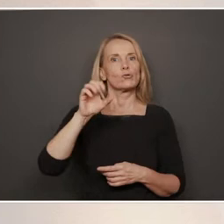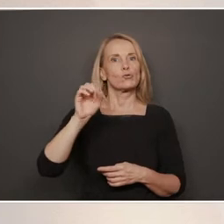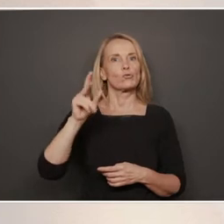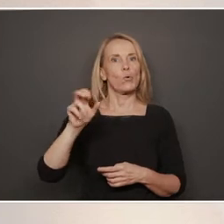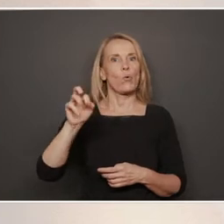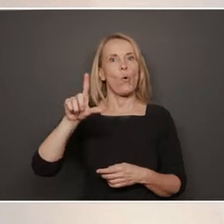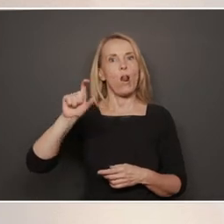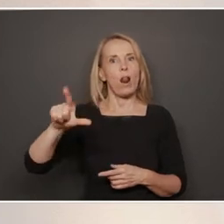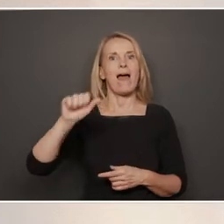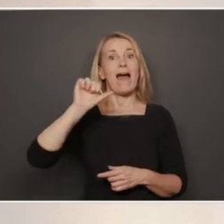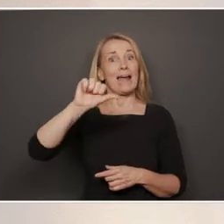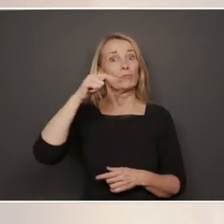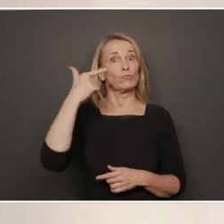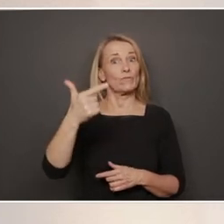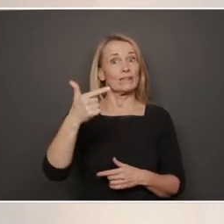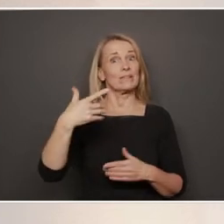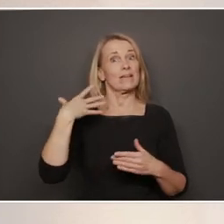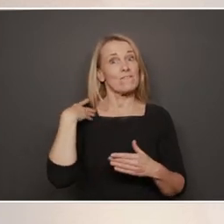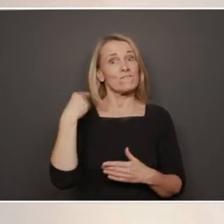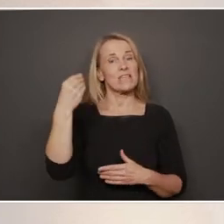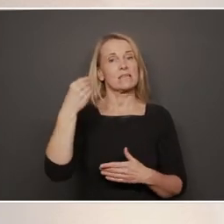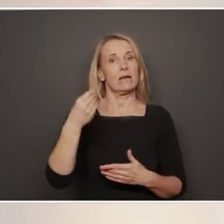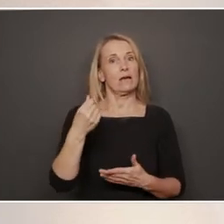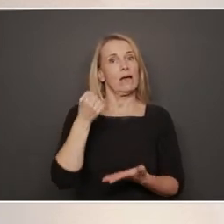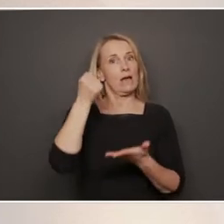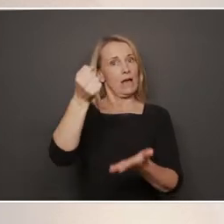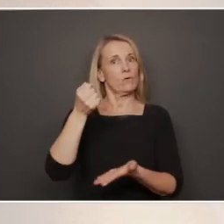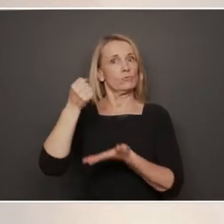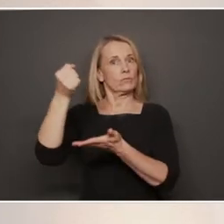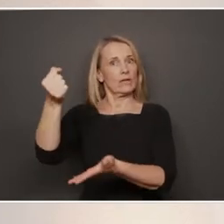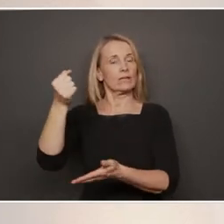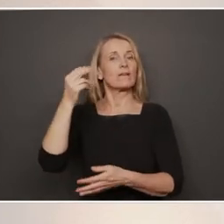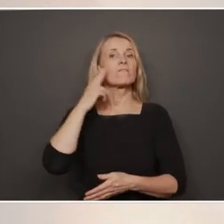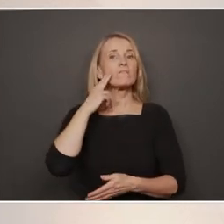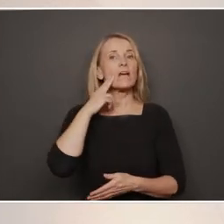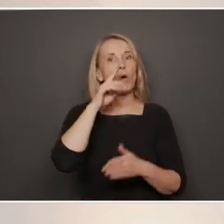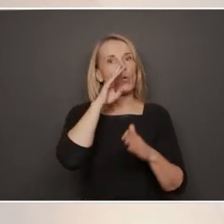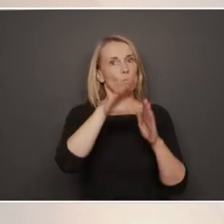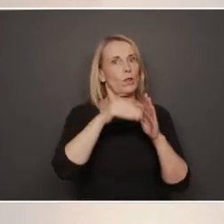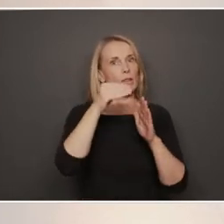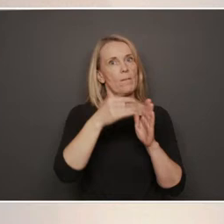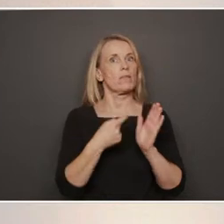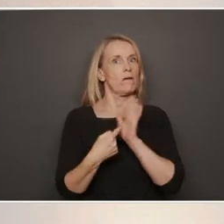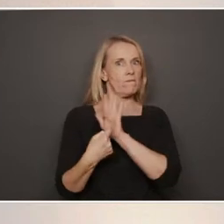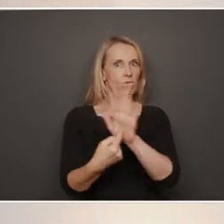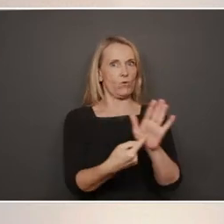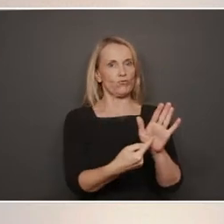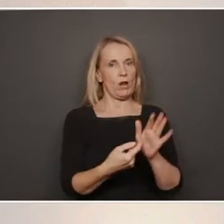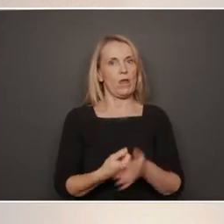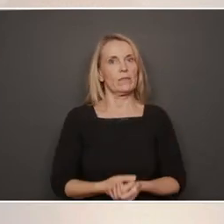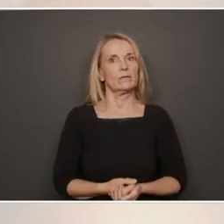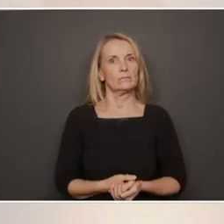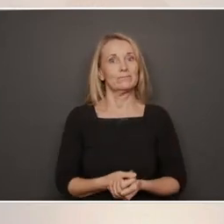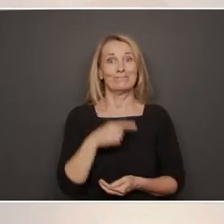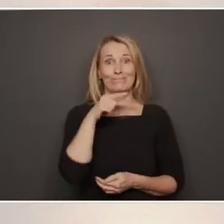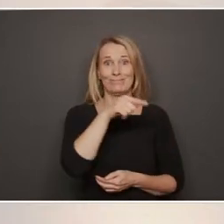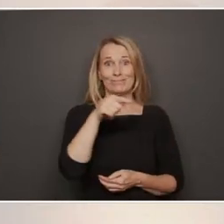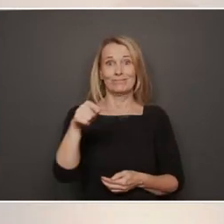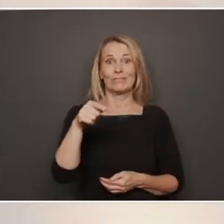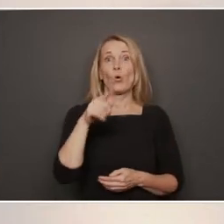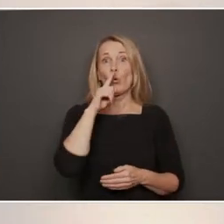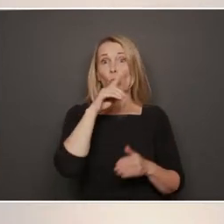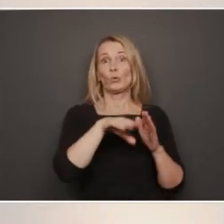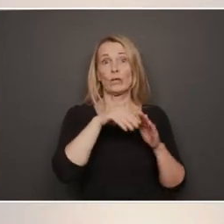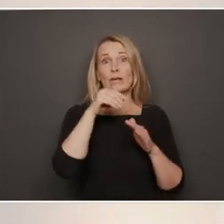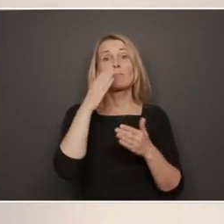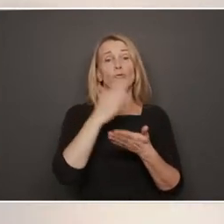wieder ausgezeichneten Betriebe und Unternehmen vorzustellen. Diese Unternehmen haben schon über